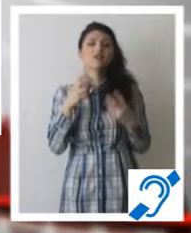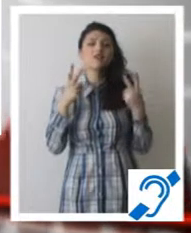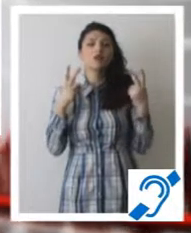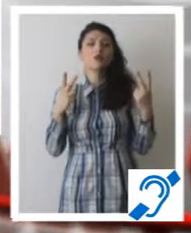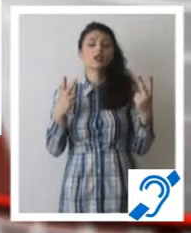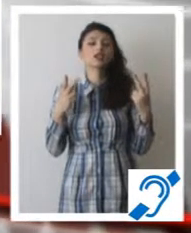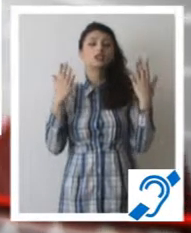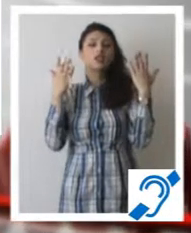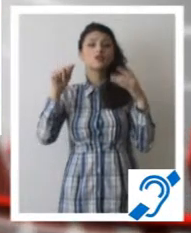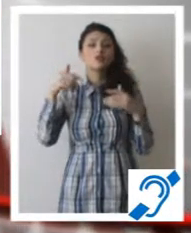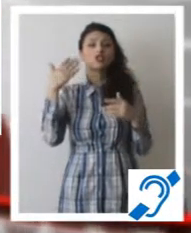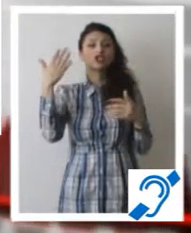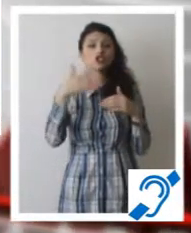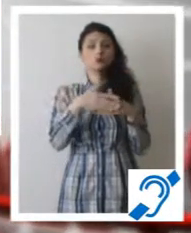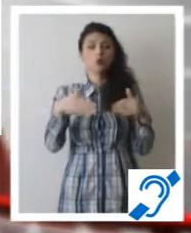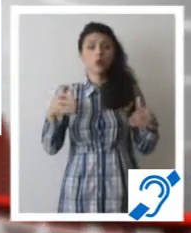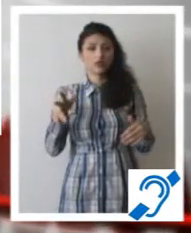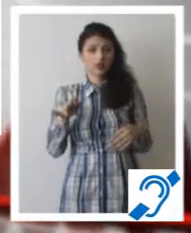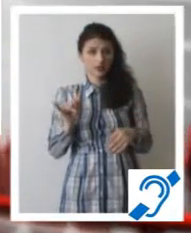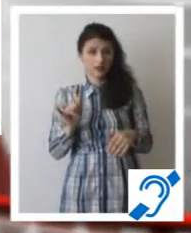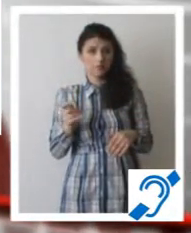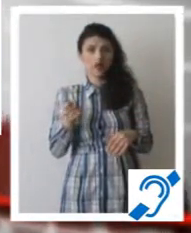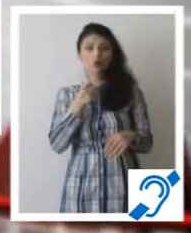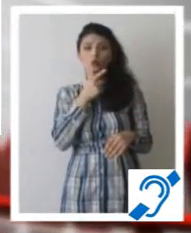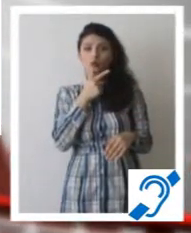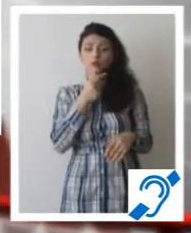de 10,5 milioane de lei prin abuz în serviciu. Anul